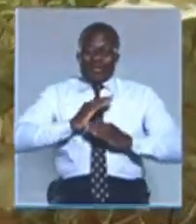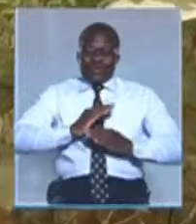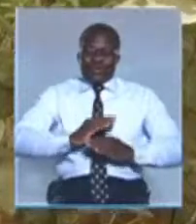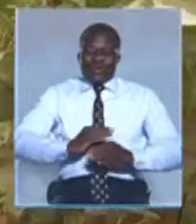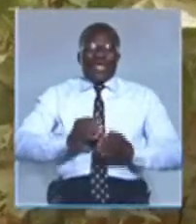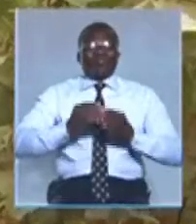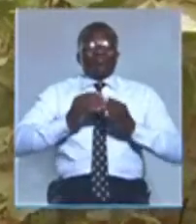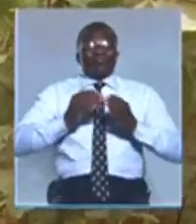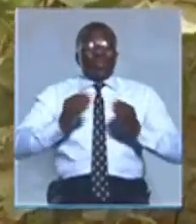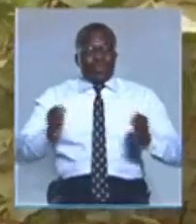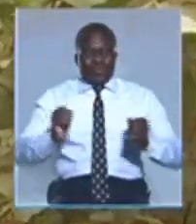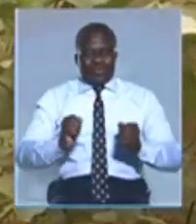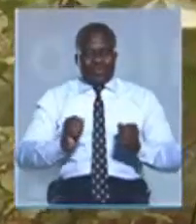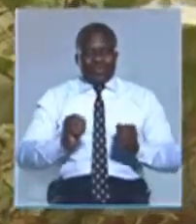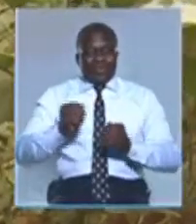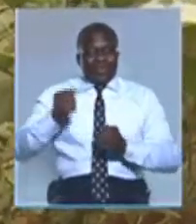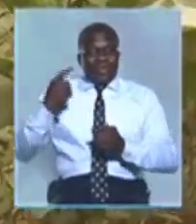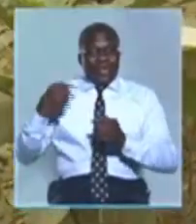beaucoup. Avant,